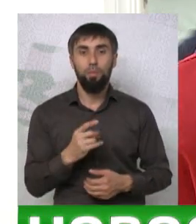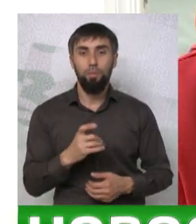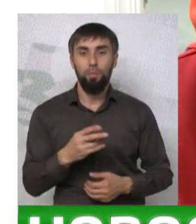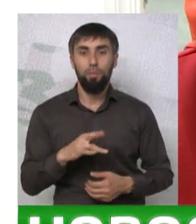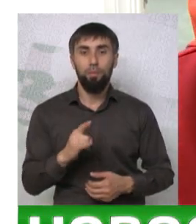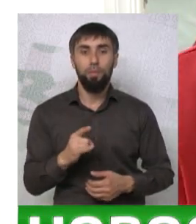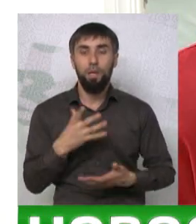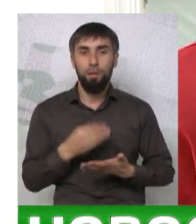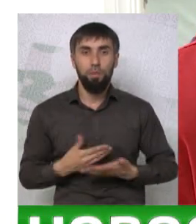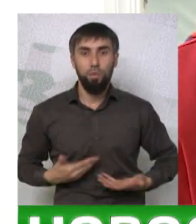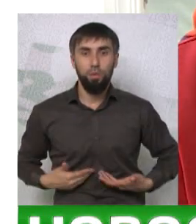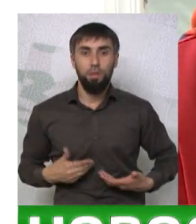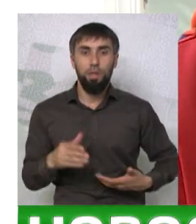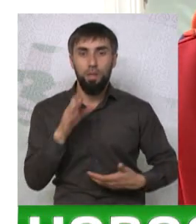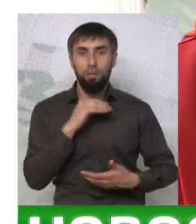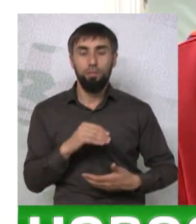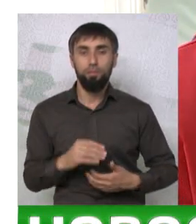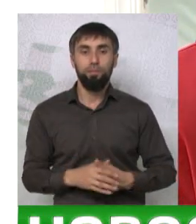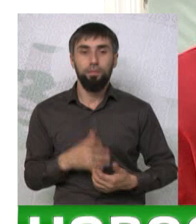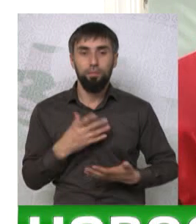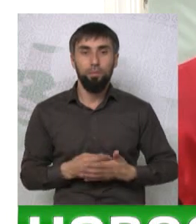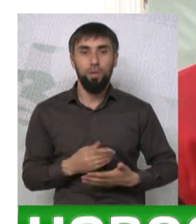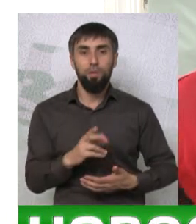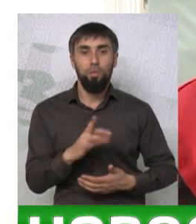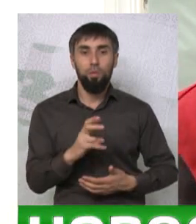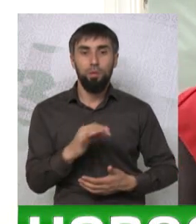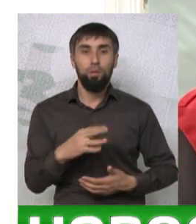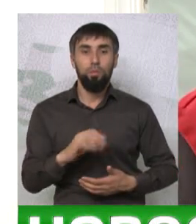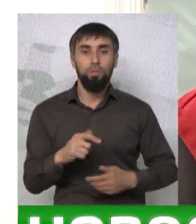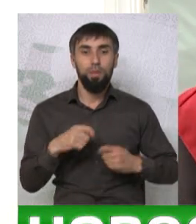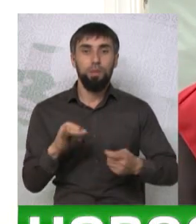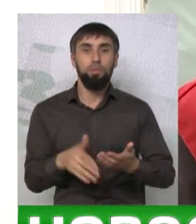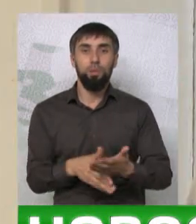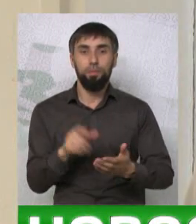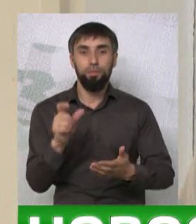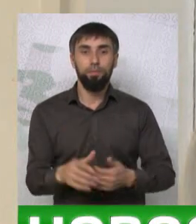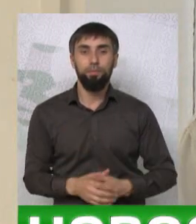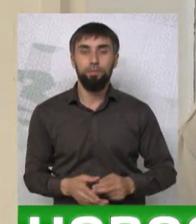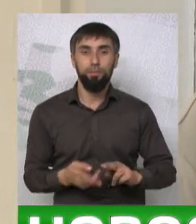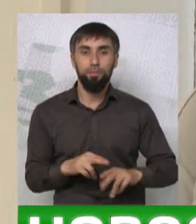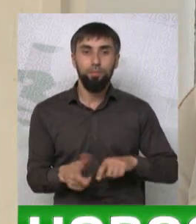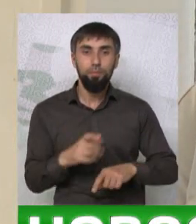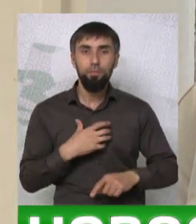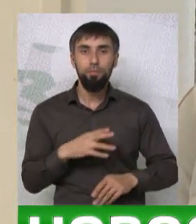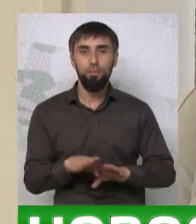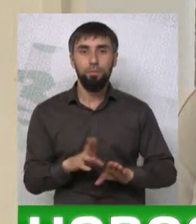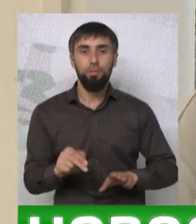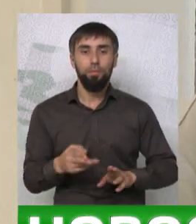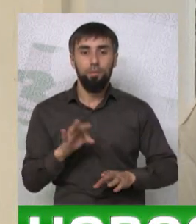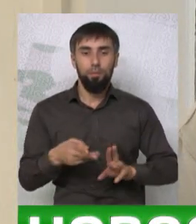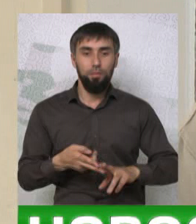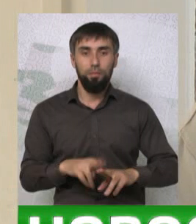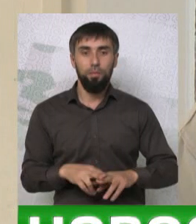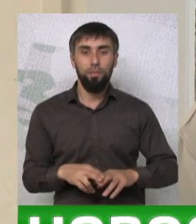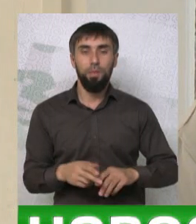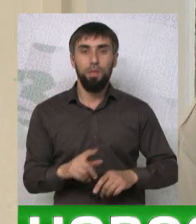раз в своей жизни удастся пожертвовать своим костным мозгом и помочь человеку. Это очень важно, так как от этого